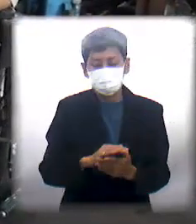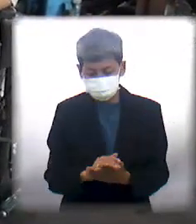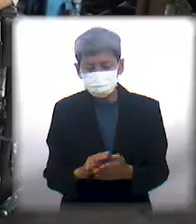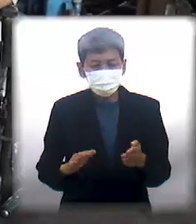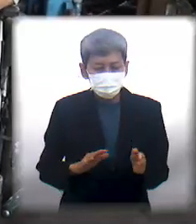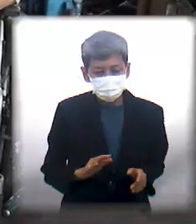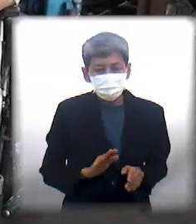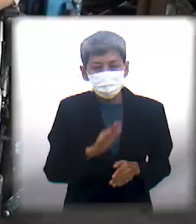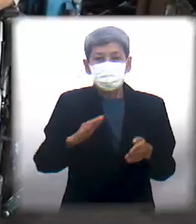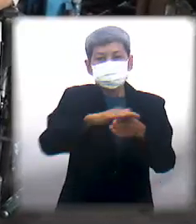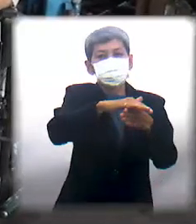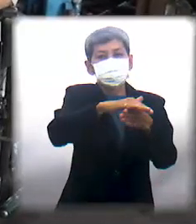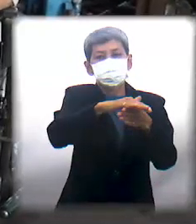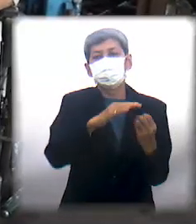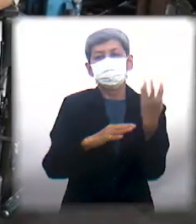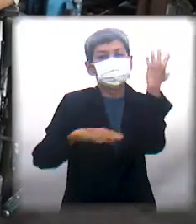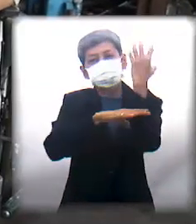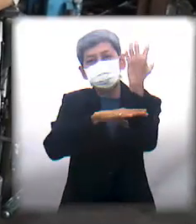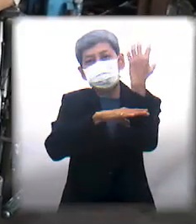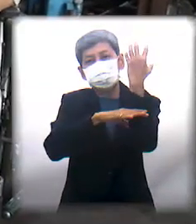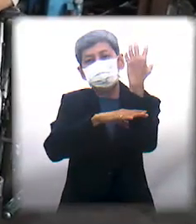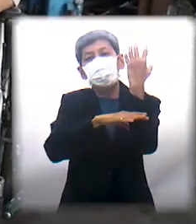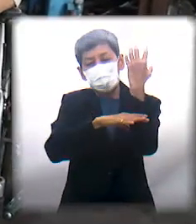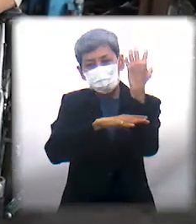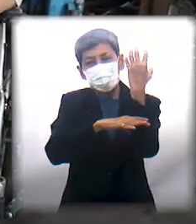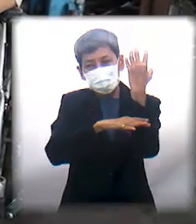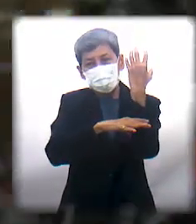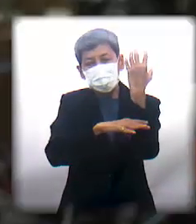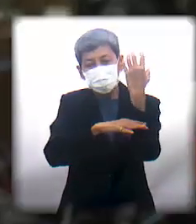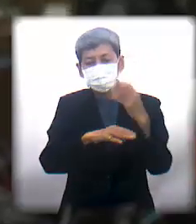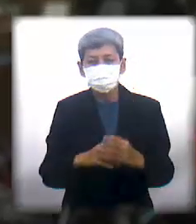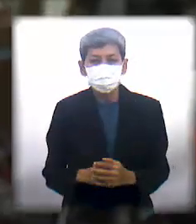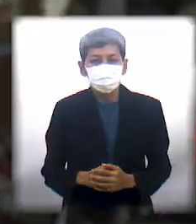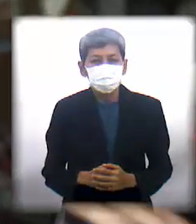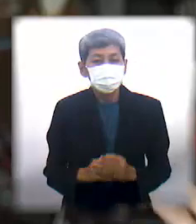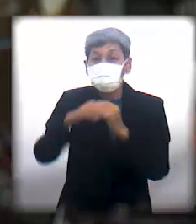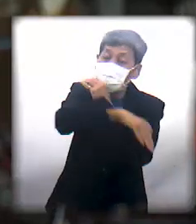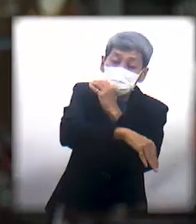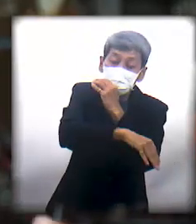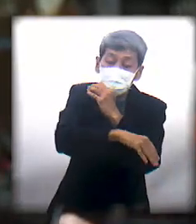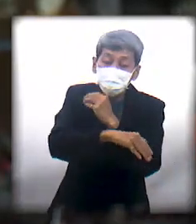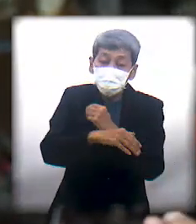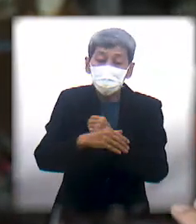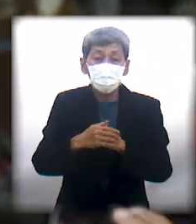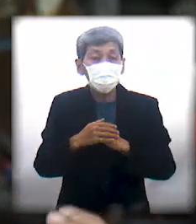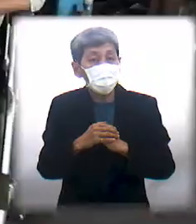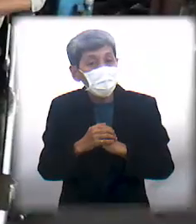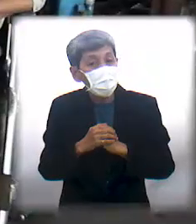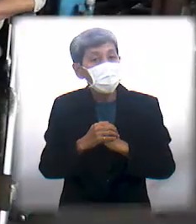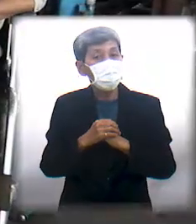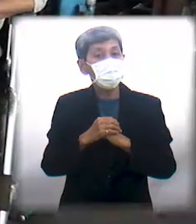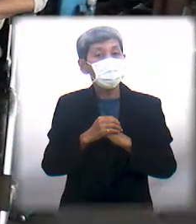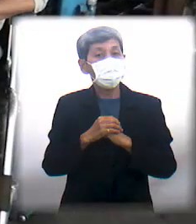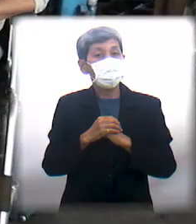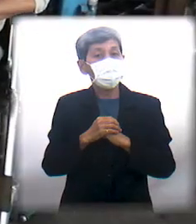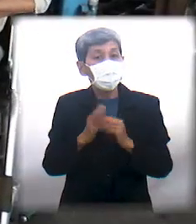ใช่มันก็เหินขึ้นไปชนต้นมะขามแล้วถึงจะบินไปลงคลองเนี่ย ลงคลองไปเลยเหรอ ใช่ครับ โอ้ใน